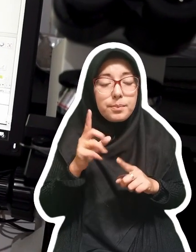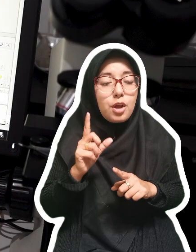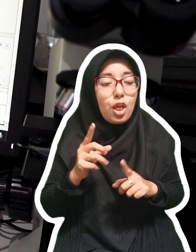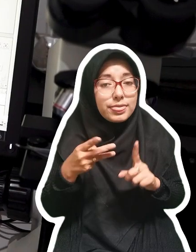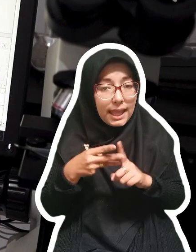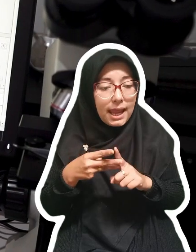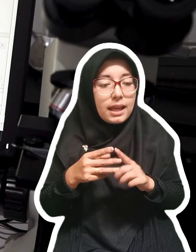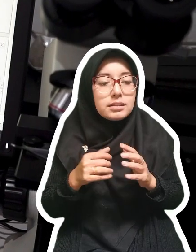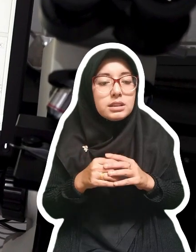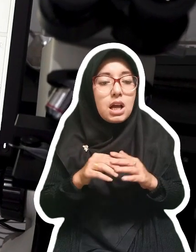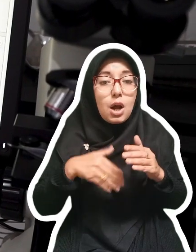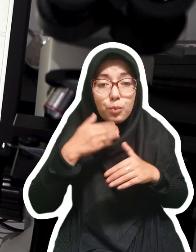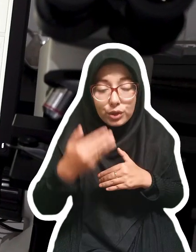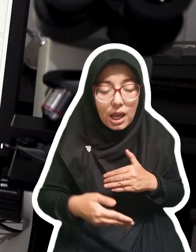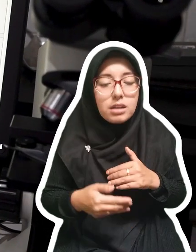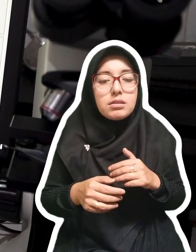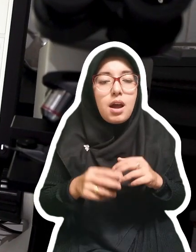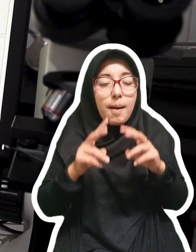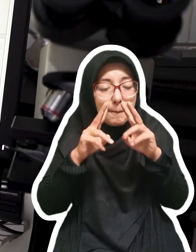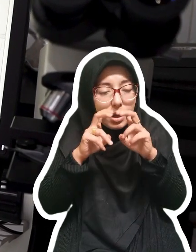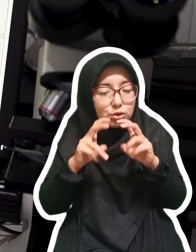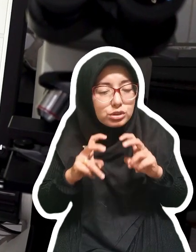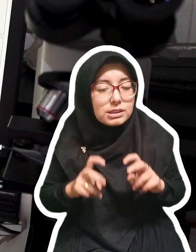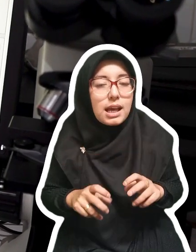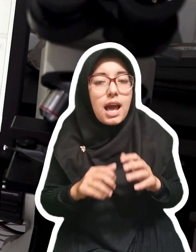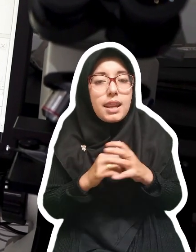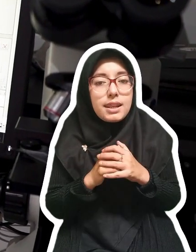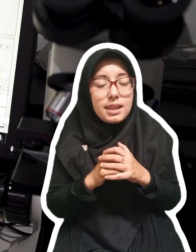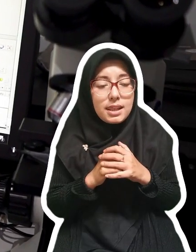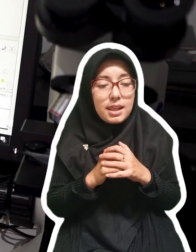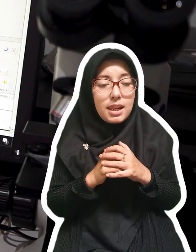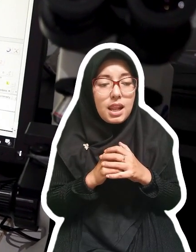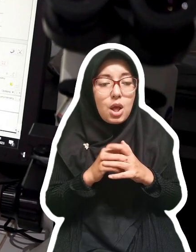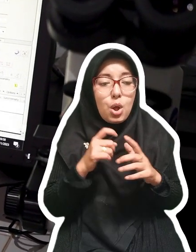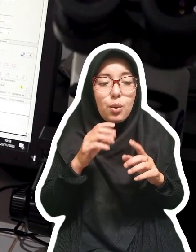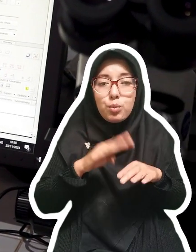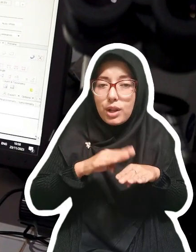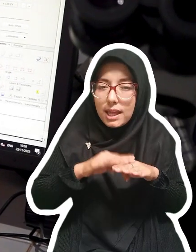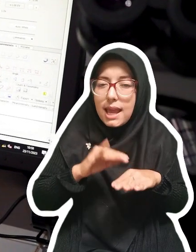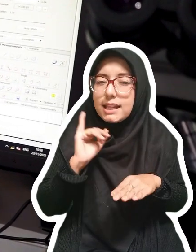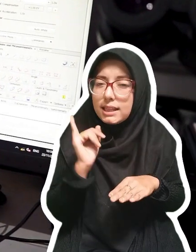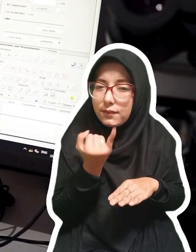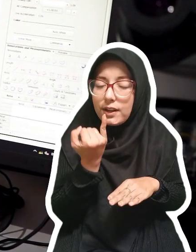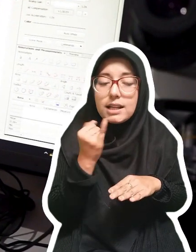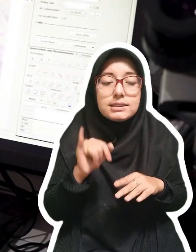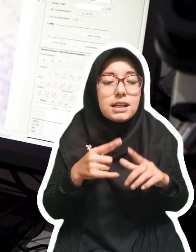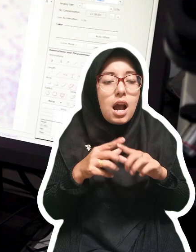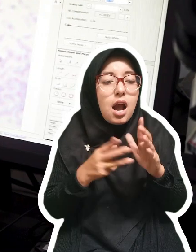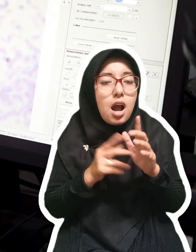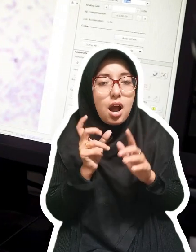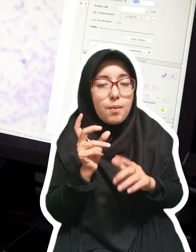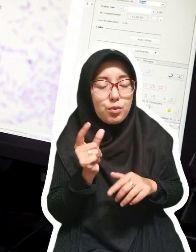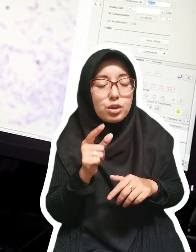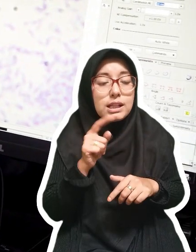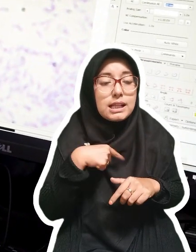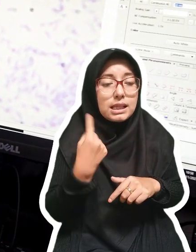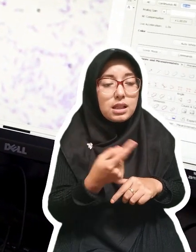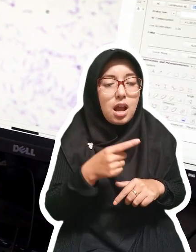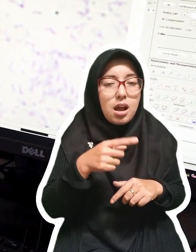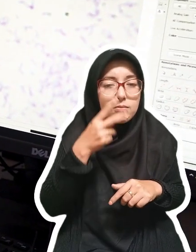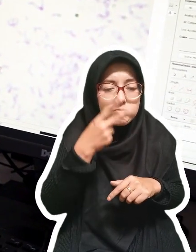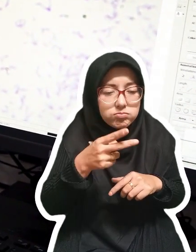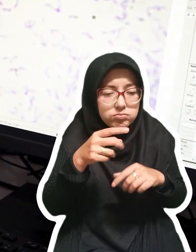Nah, kemudian untuk pengujian kultur dan identifikasi jamur, kita hanya melihat